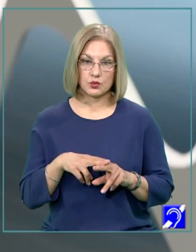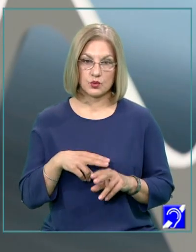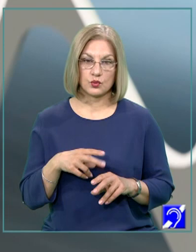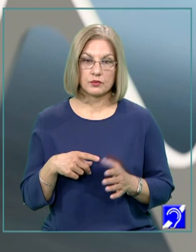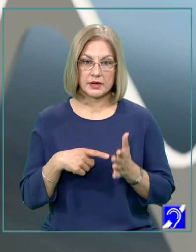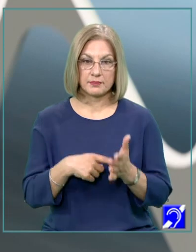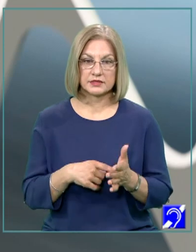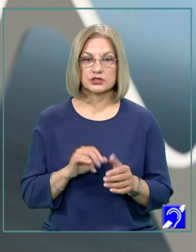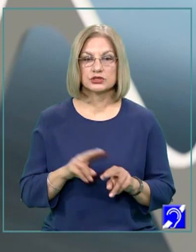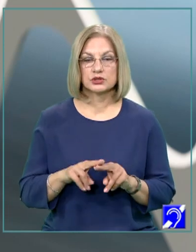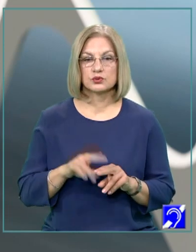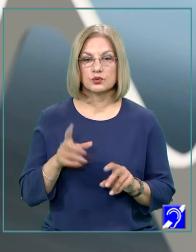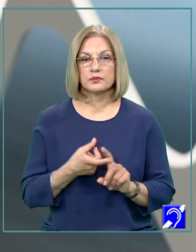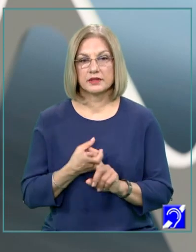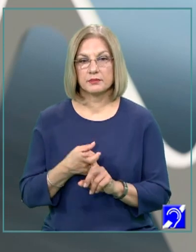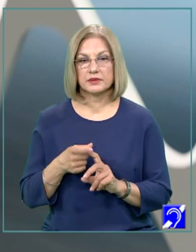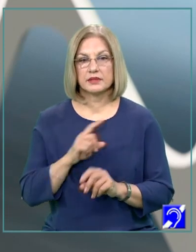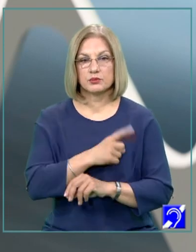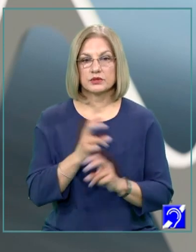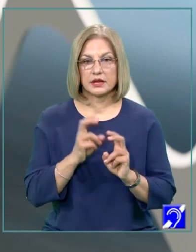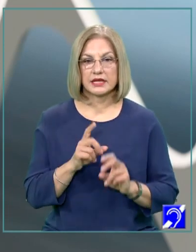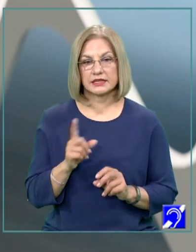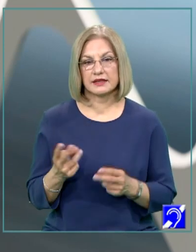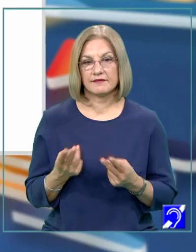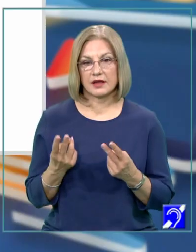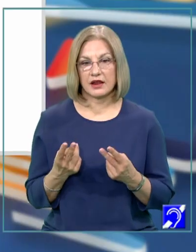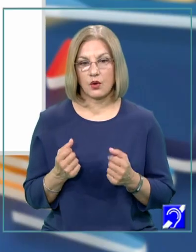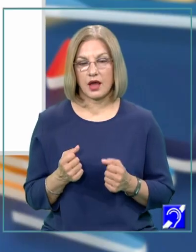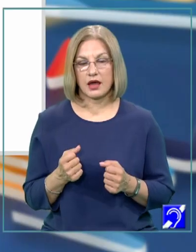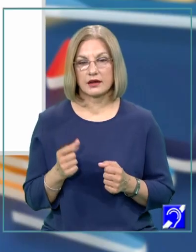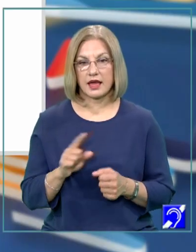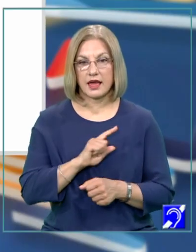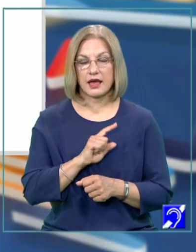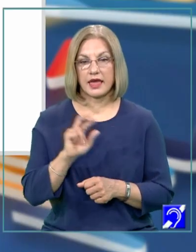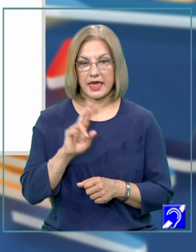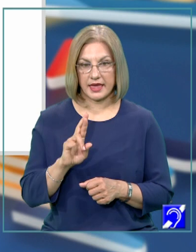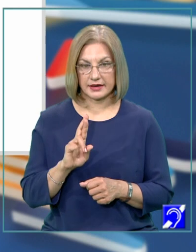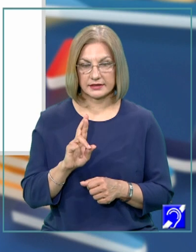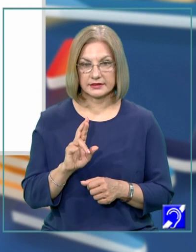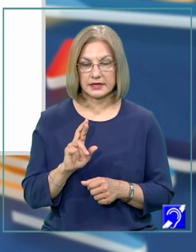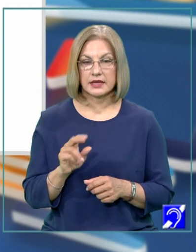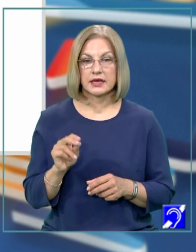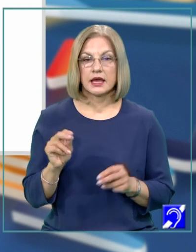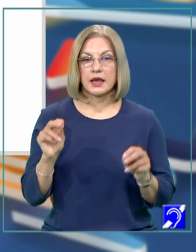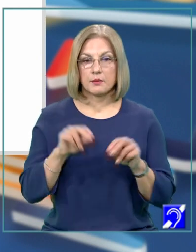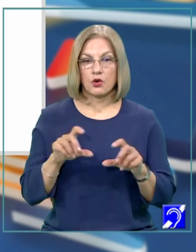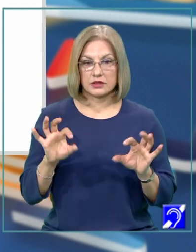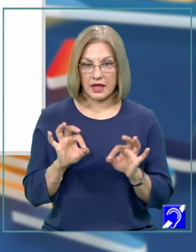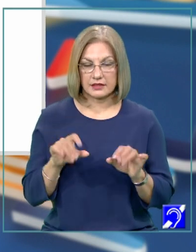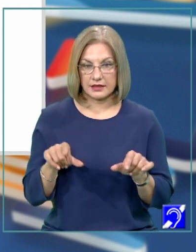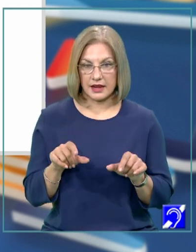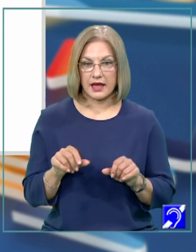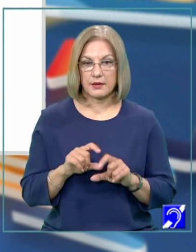și Cum depinde practic puterea electrică de valoarea rezistenței R montate la bornele sursei